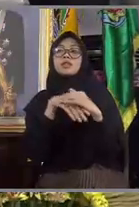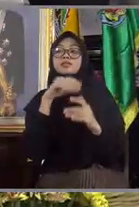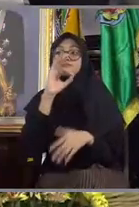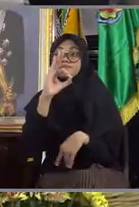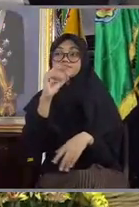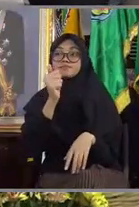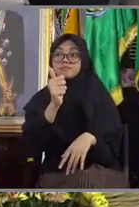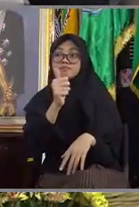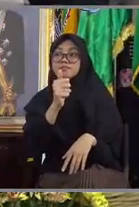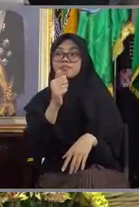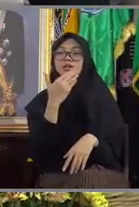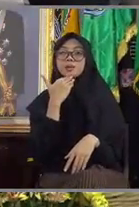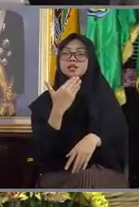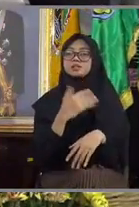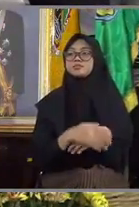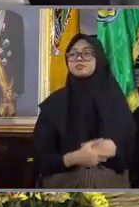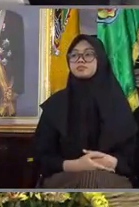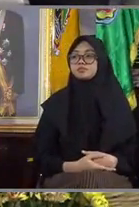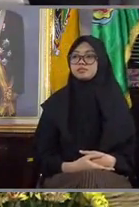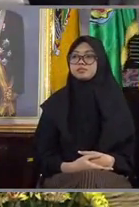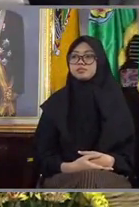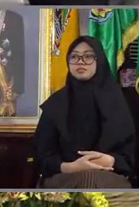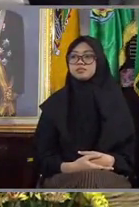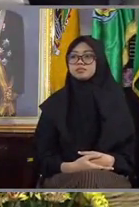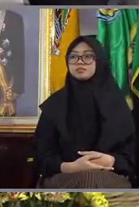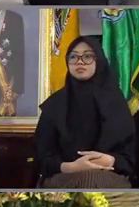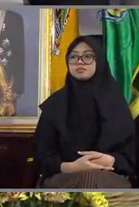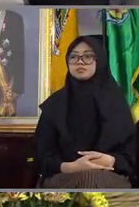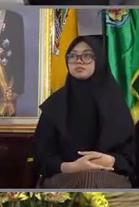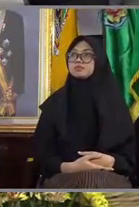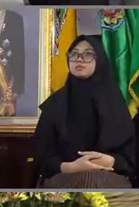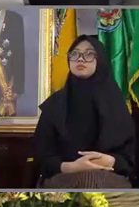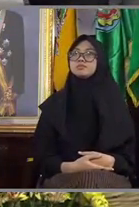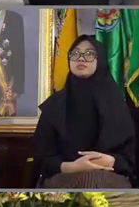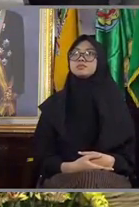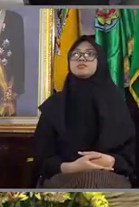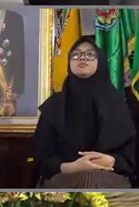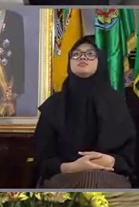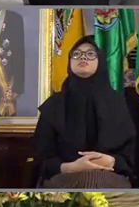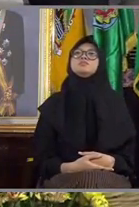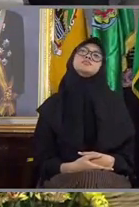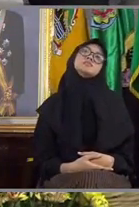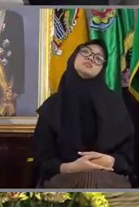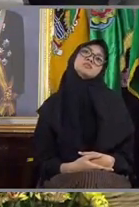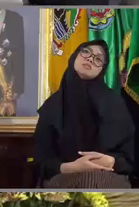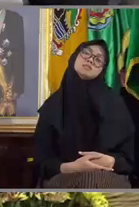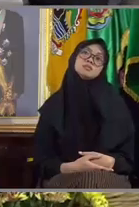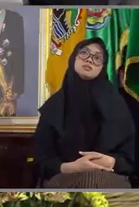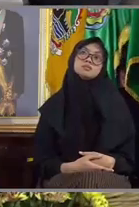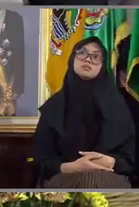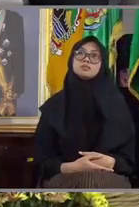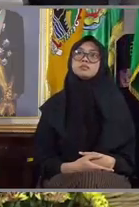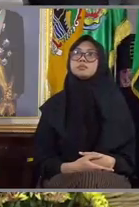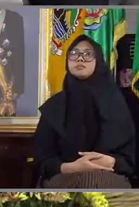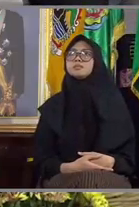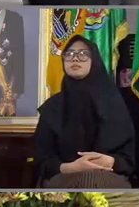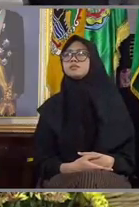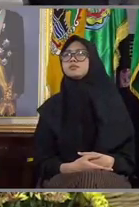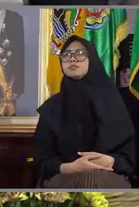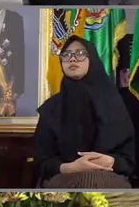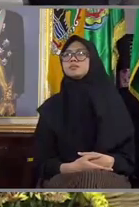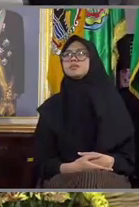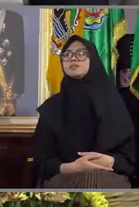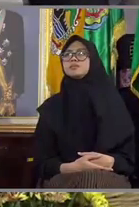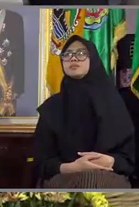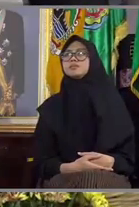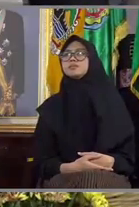ya? Iya. Makasih. Oke. Okay. Di sini sudah ada satu, Bapak. Ya. Saya Hidayah dari Salatiga Koalisi Perempuan Indonesia,